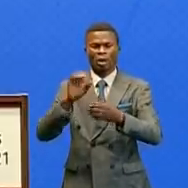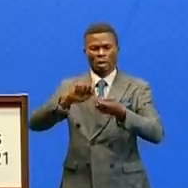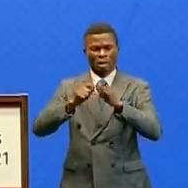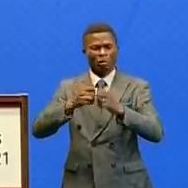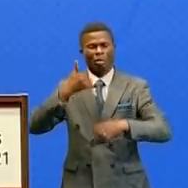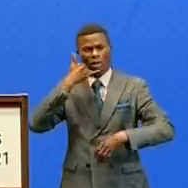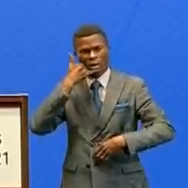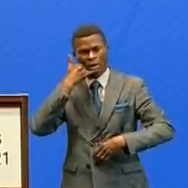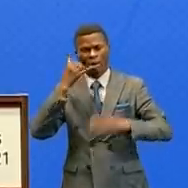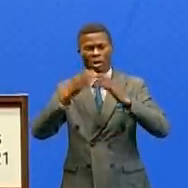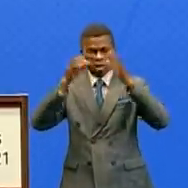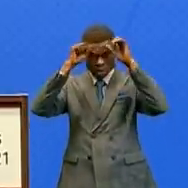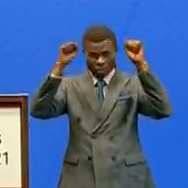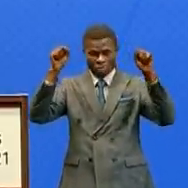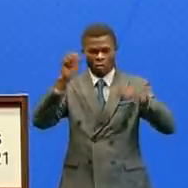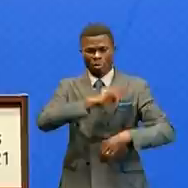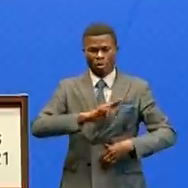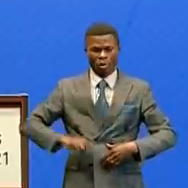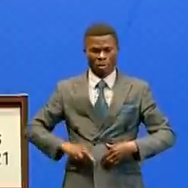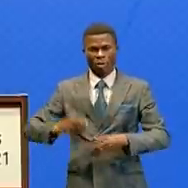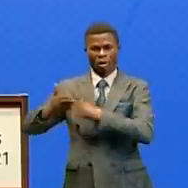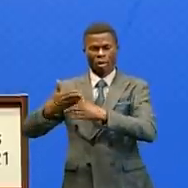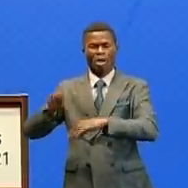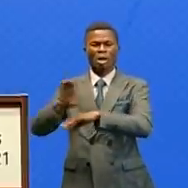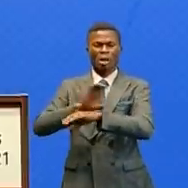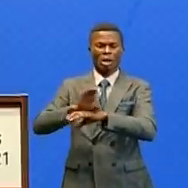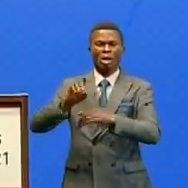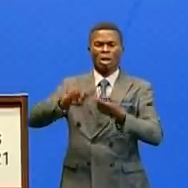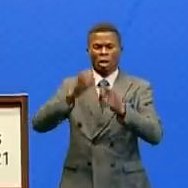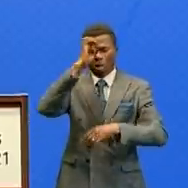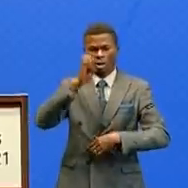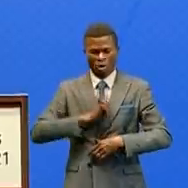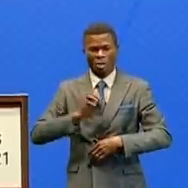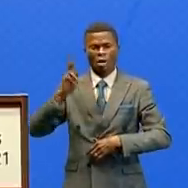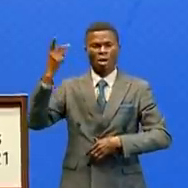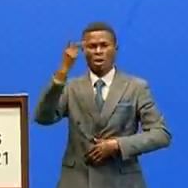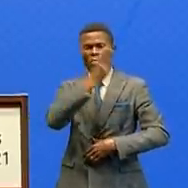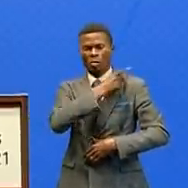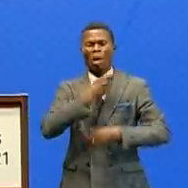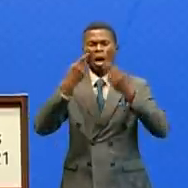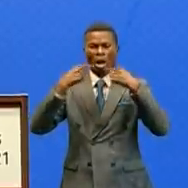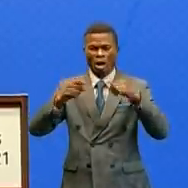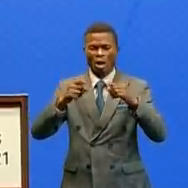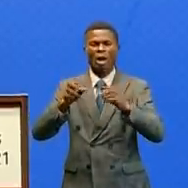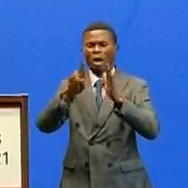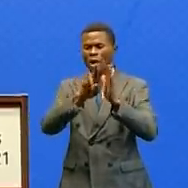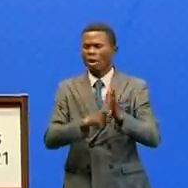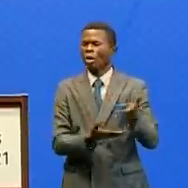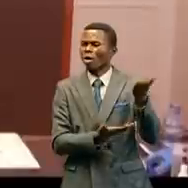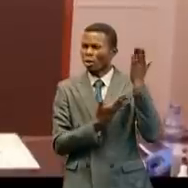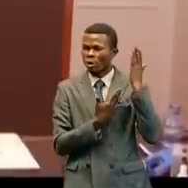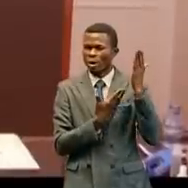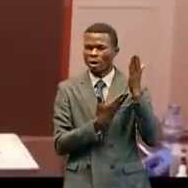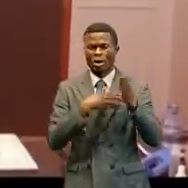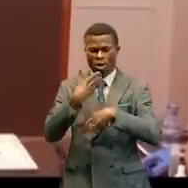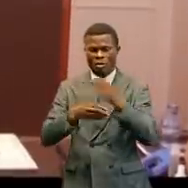téléphonique avec le président de la République sœur du Cameroun, son Excellence Paul Biya, lui rappelant le rôle important